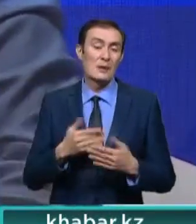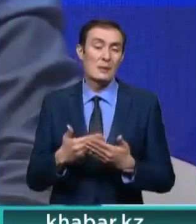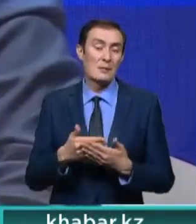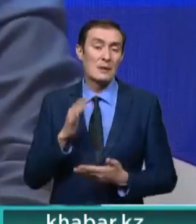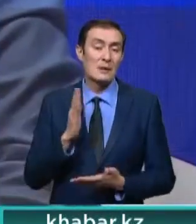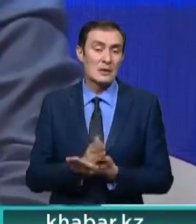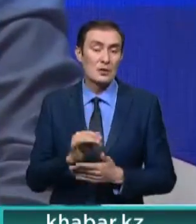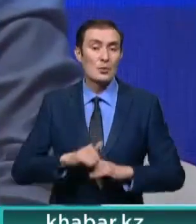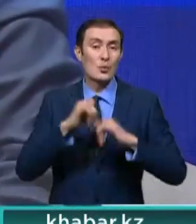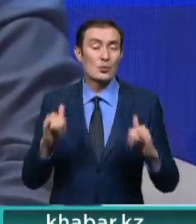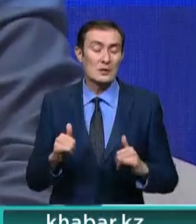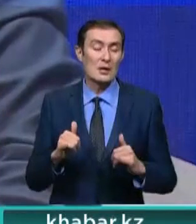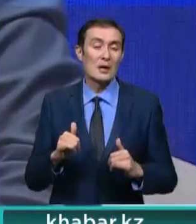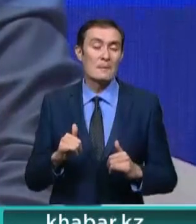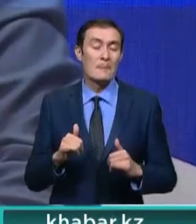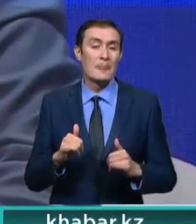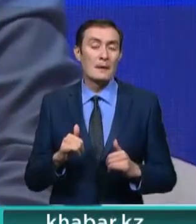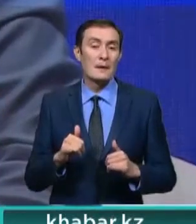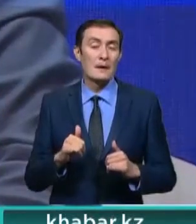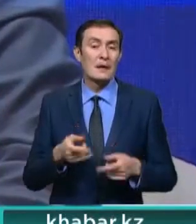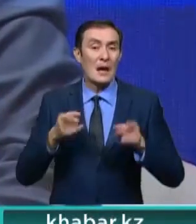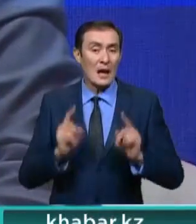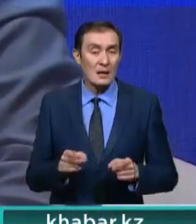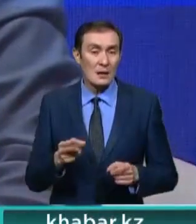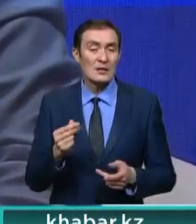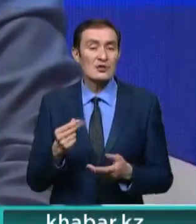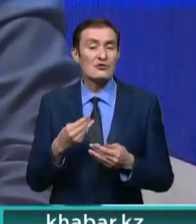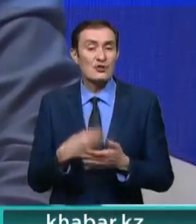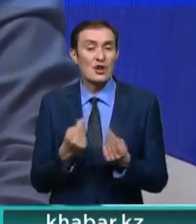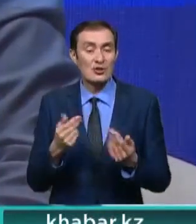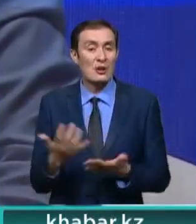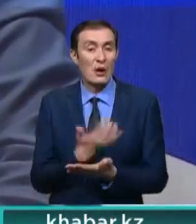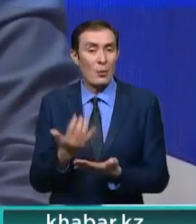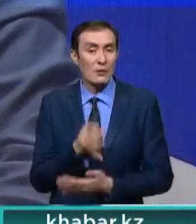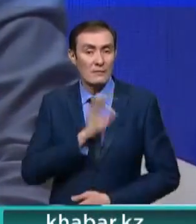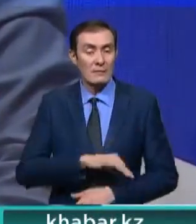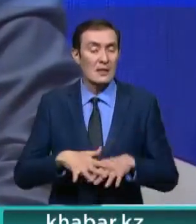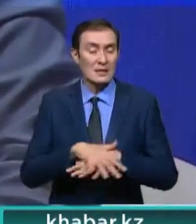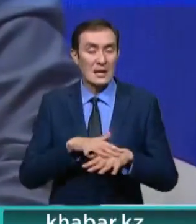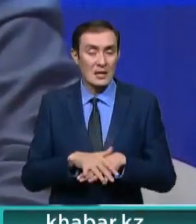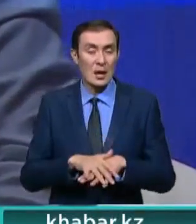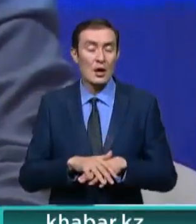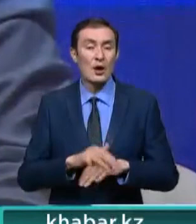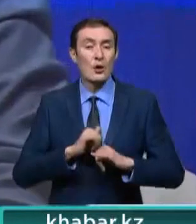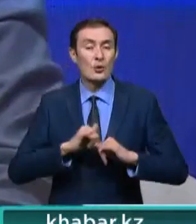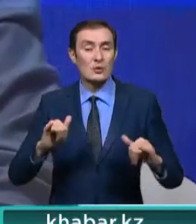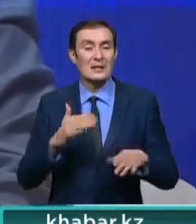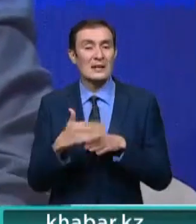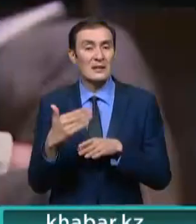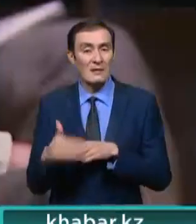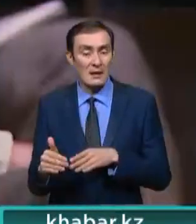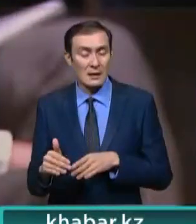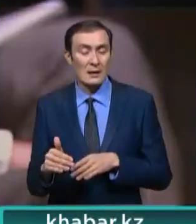является и рост номинальных и реальных денежных доходов населения, рост кредитования, в том